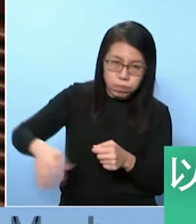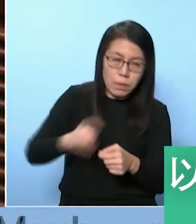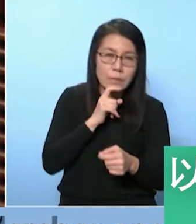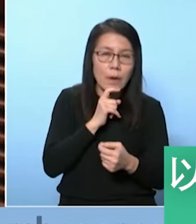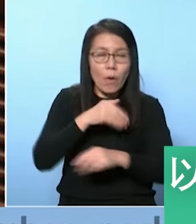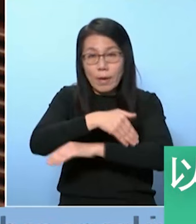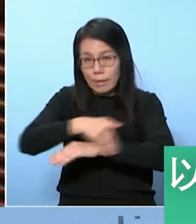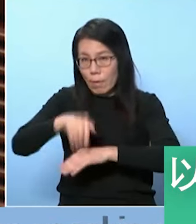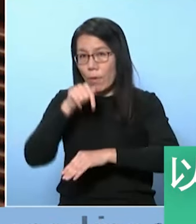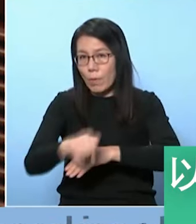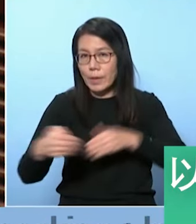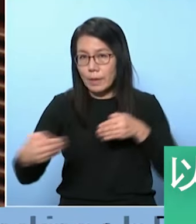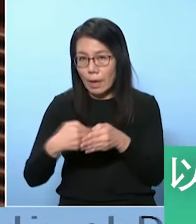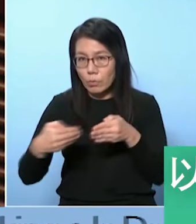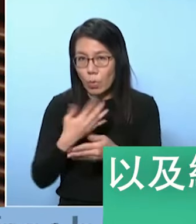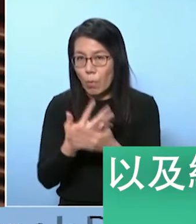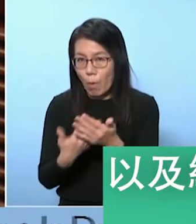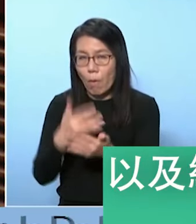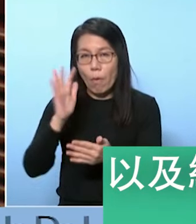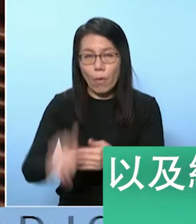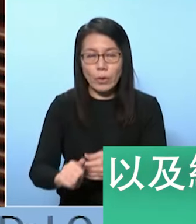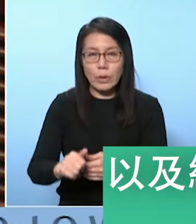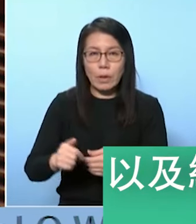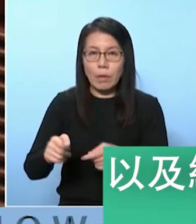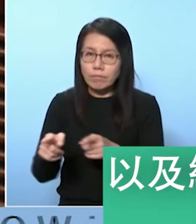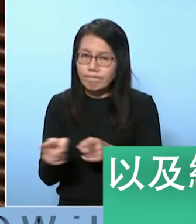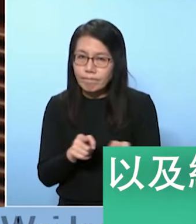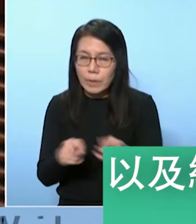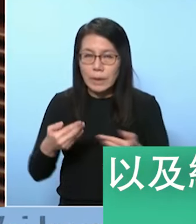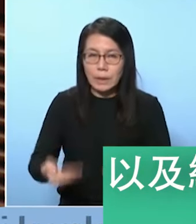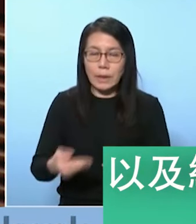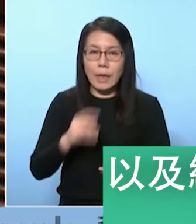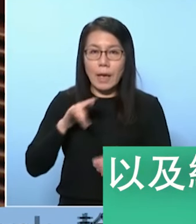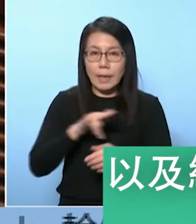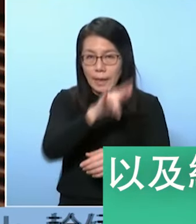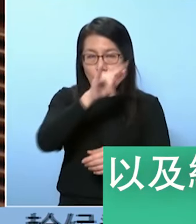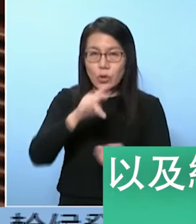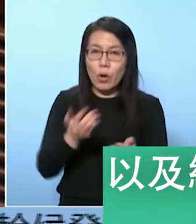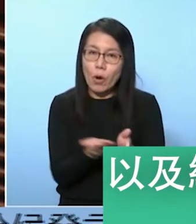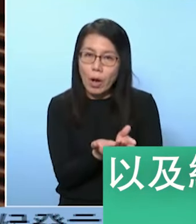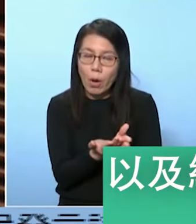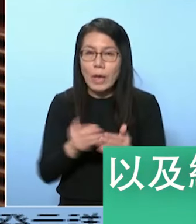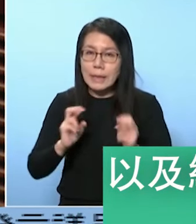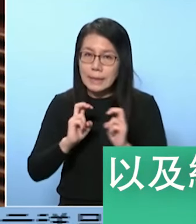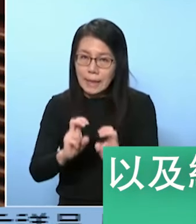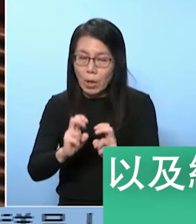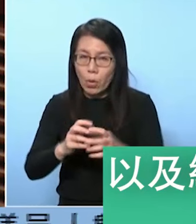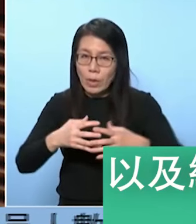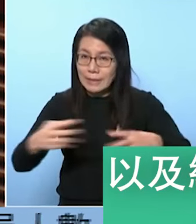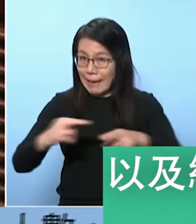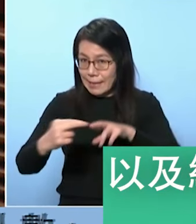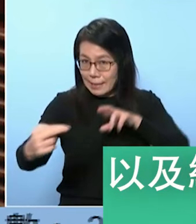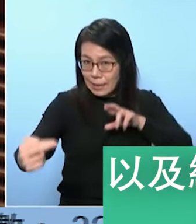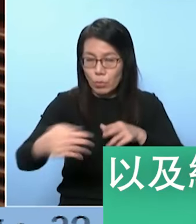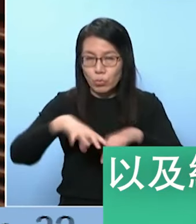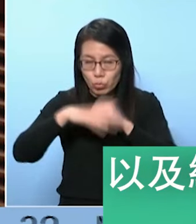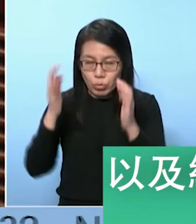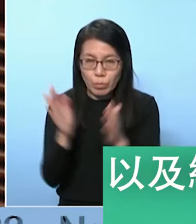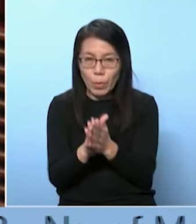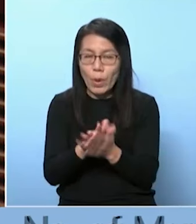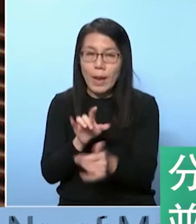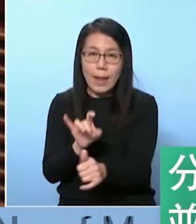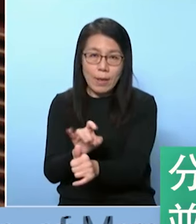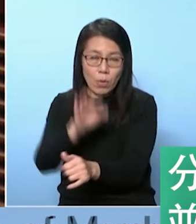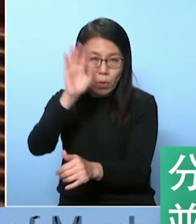成策略性交通網絡，以及統籌現有機場、港口、鐵路、大橋的資源整合和利